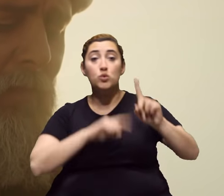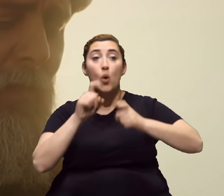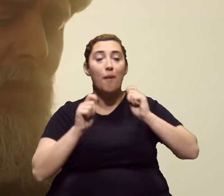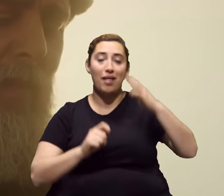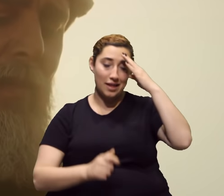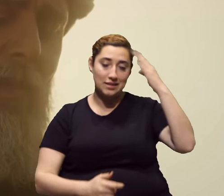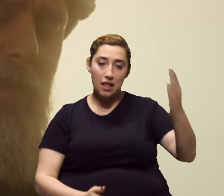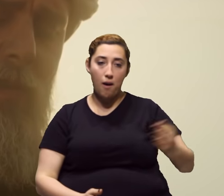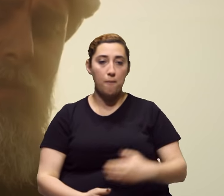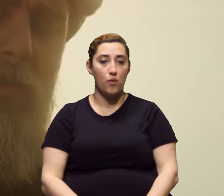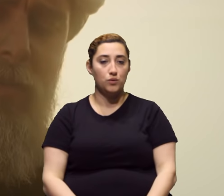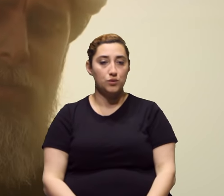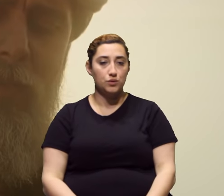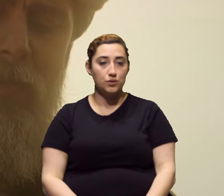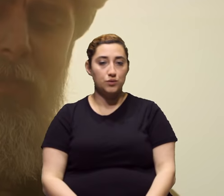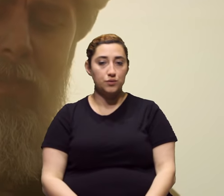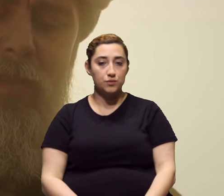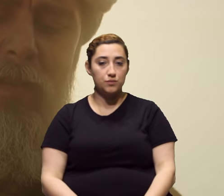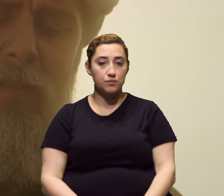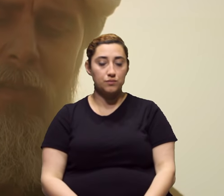soranlara selam olsun.